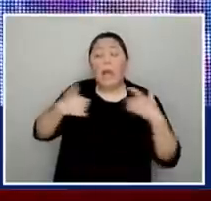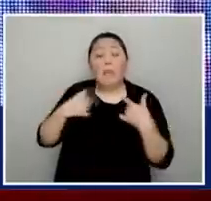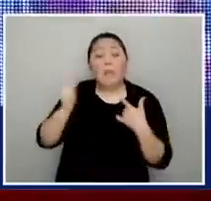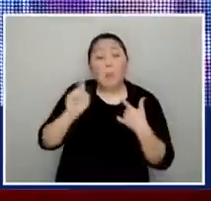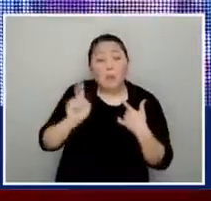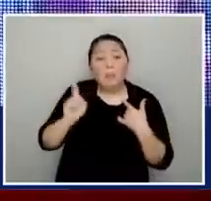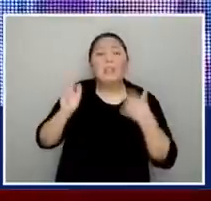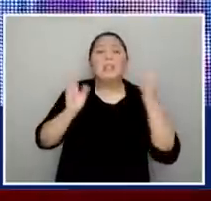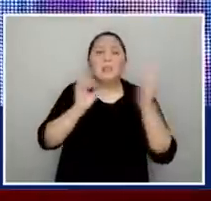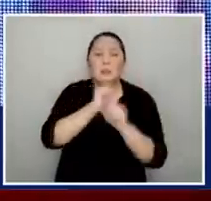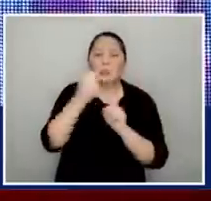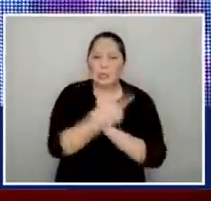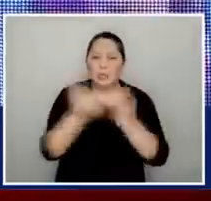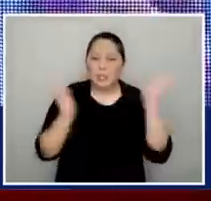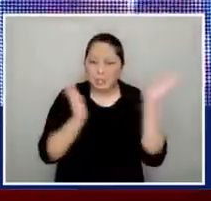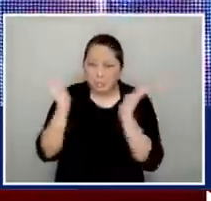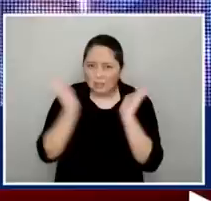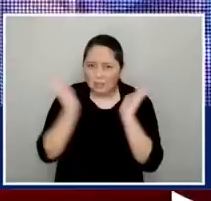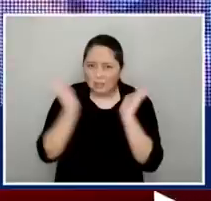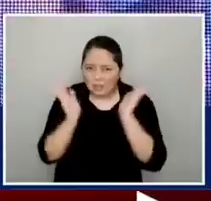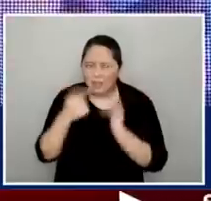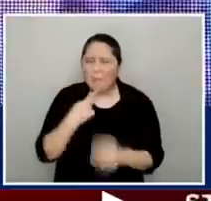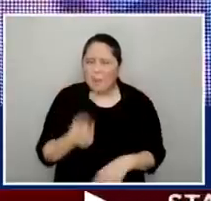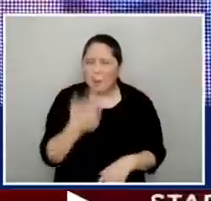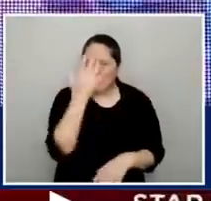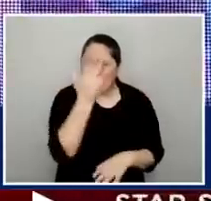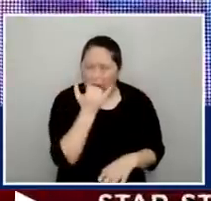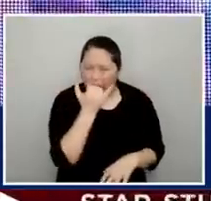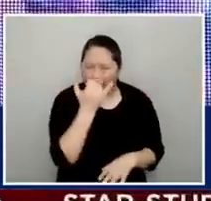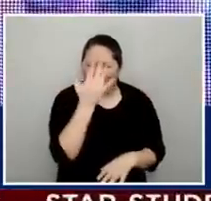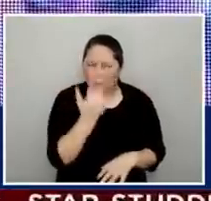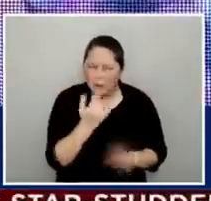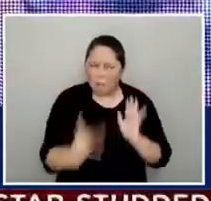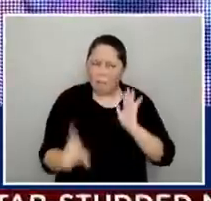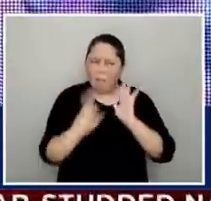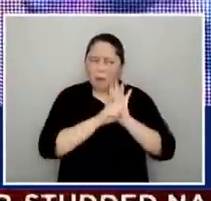mga kababayan natin dahil ngayong election ban? Mali yata yun.